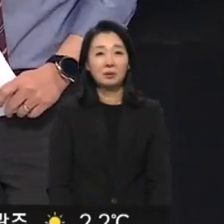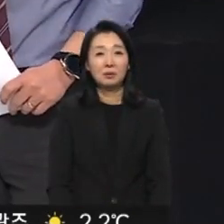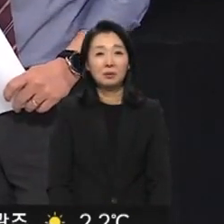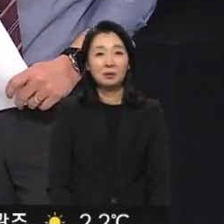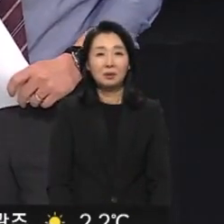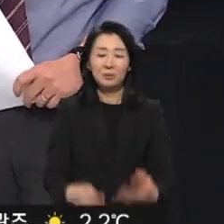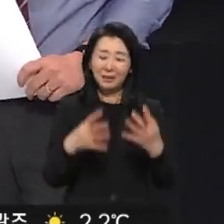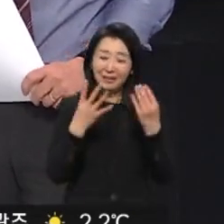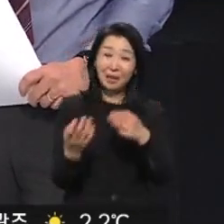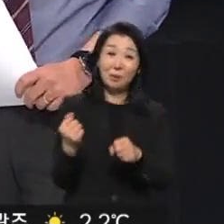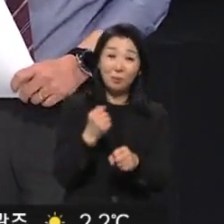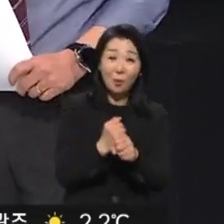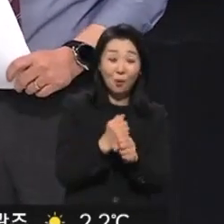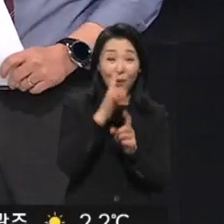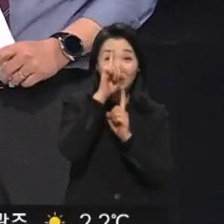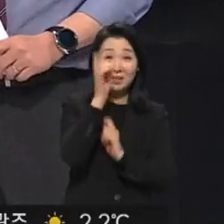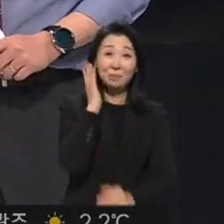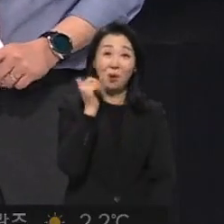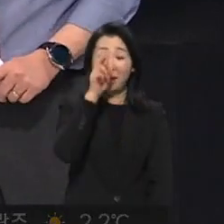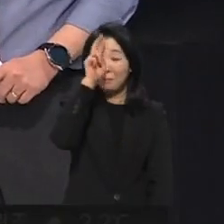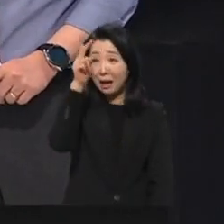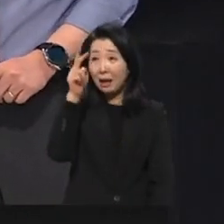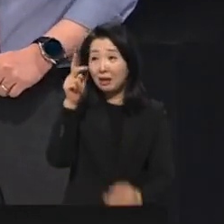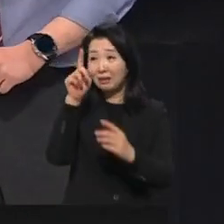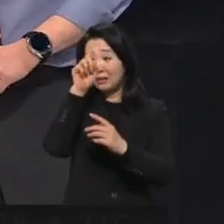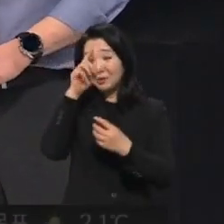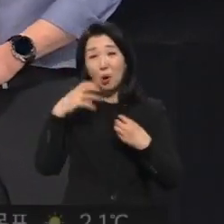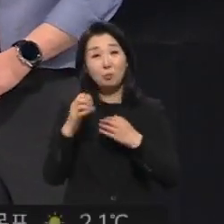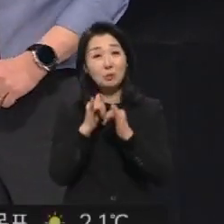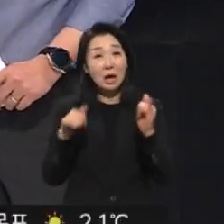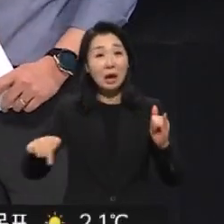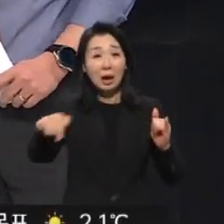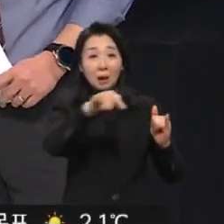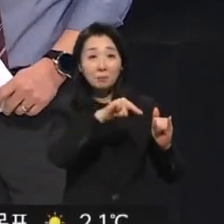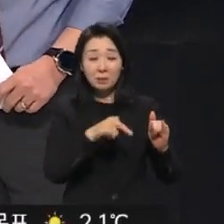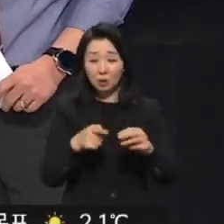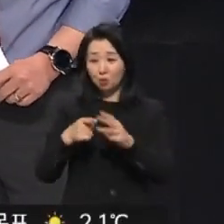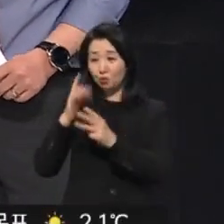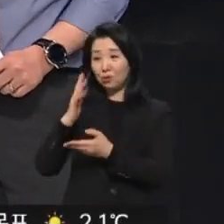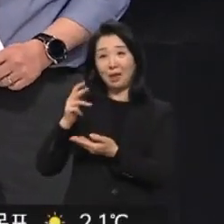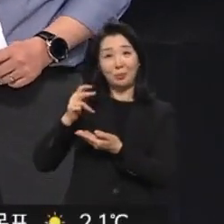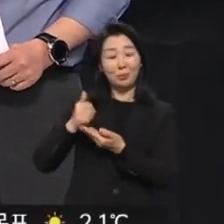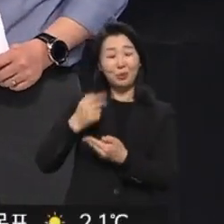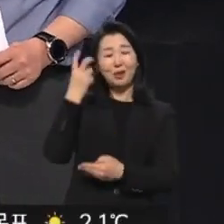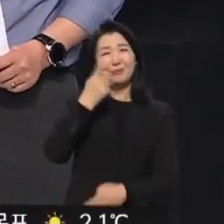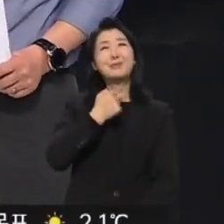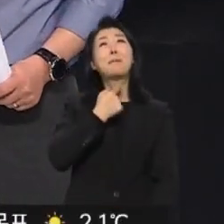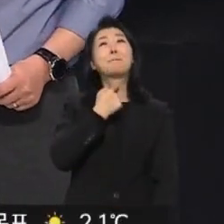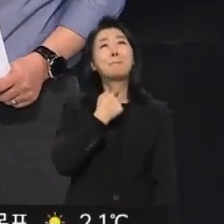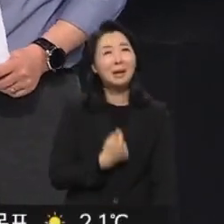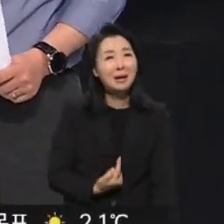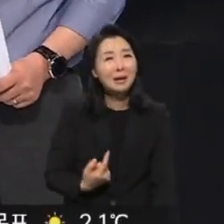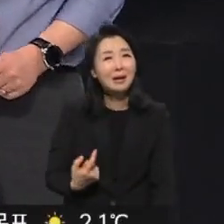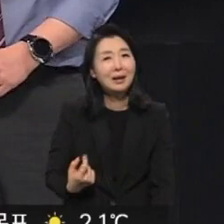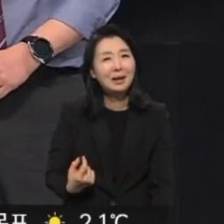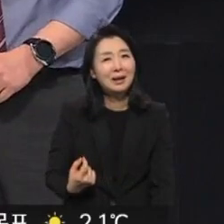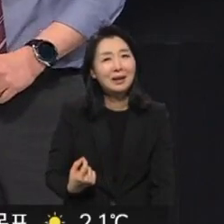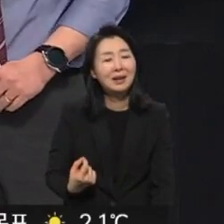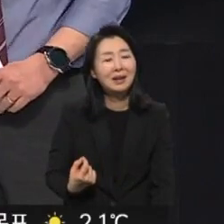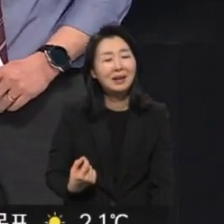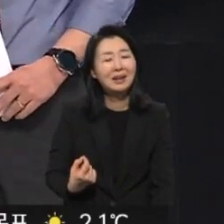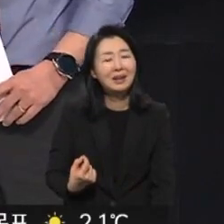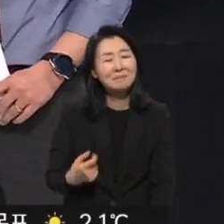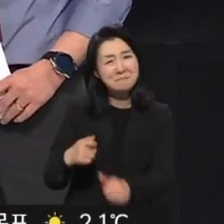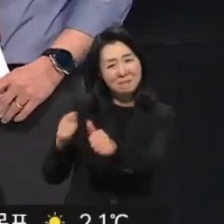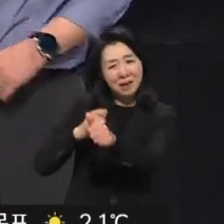이번에 사면복권된 이명박, 박근혜 정부 인사들, 윤석열 대통령이 수사했던 사람들 아니냐 꼬집는